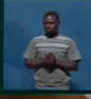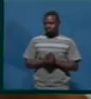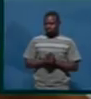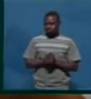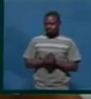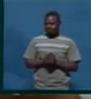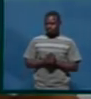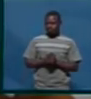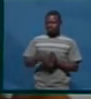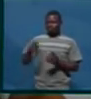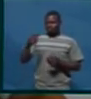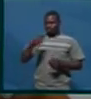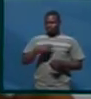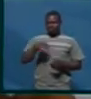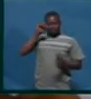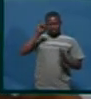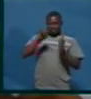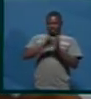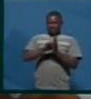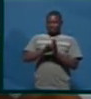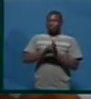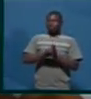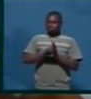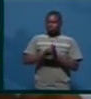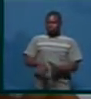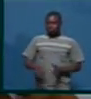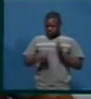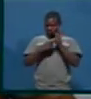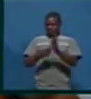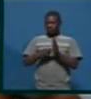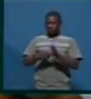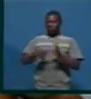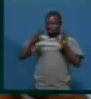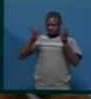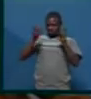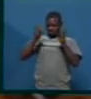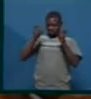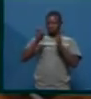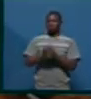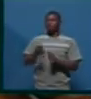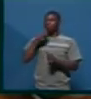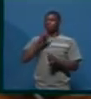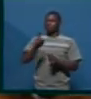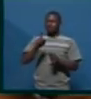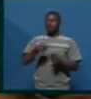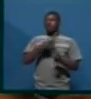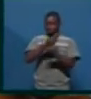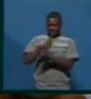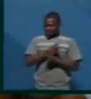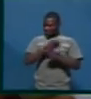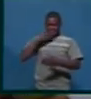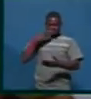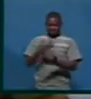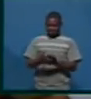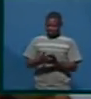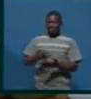reflète le thème de la présente édition qui est de sauvegarder les valeurs culturelles. Donc c'était le défi pour moi, c'était de faire